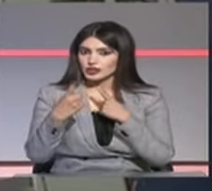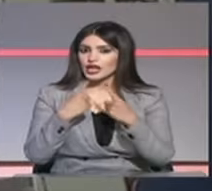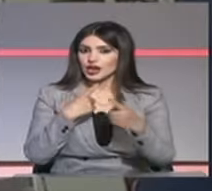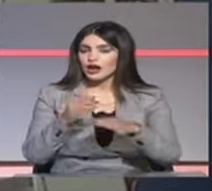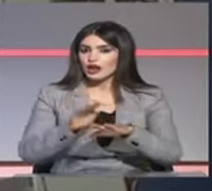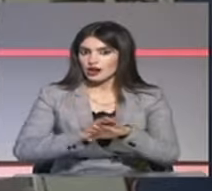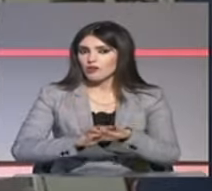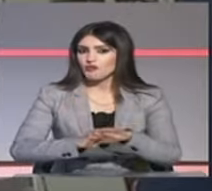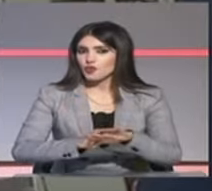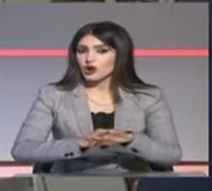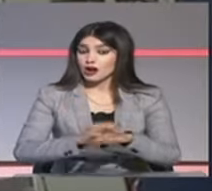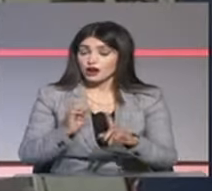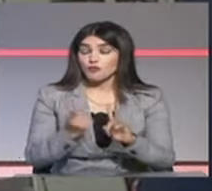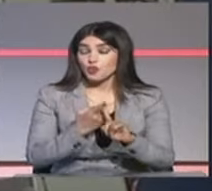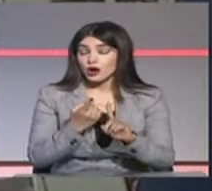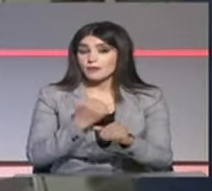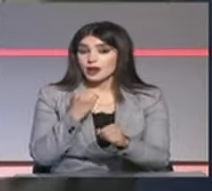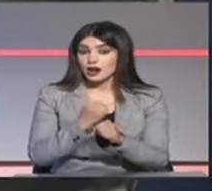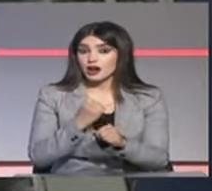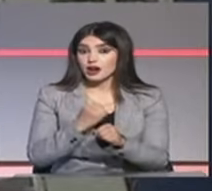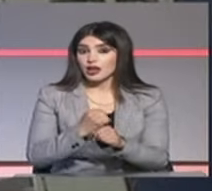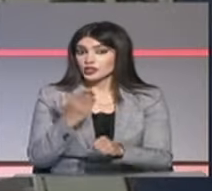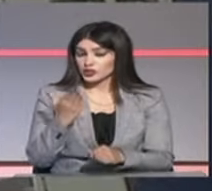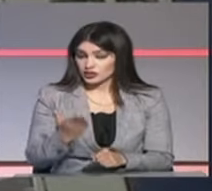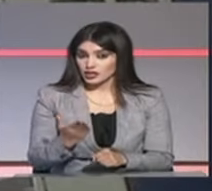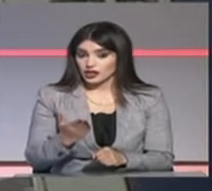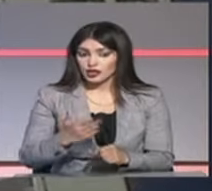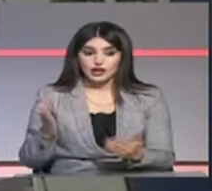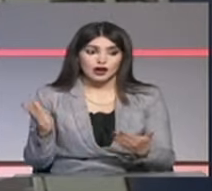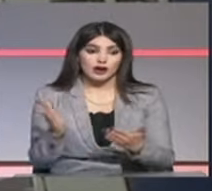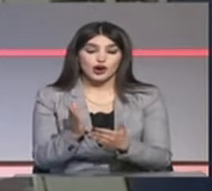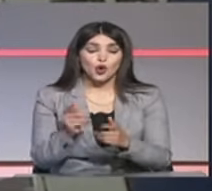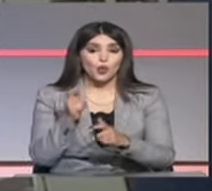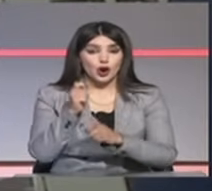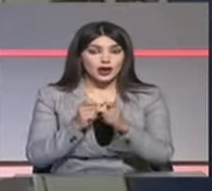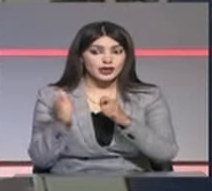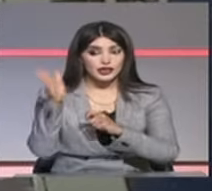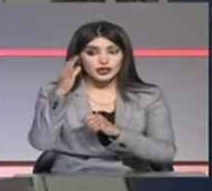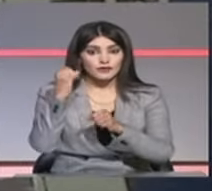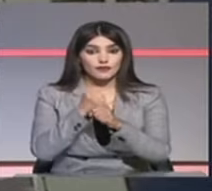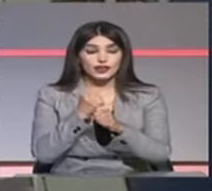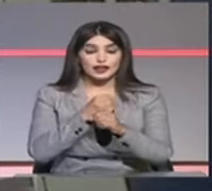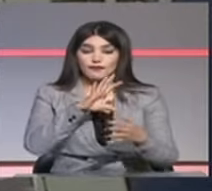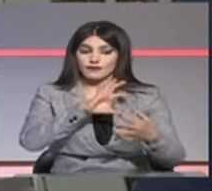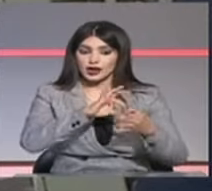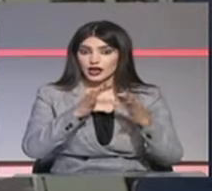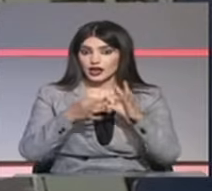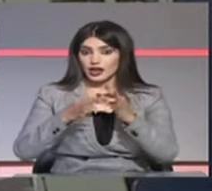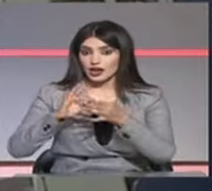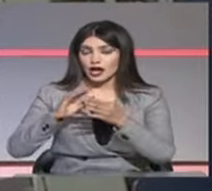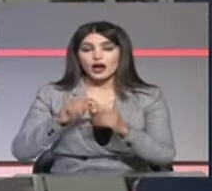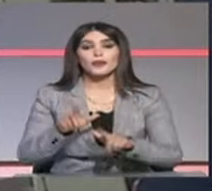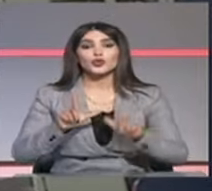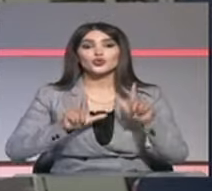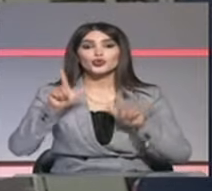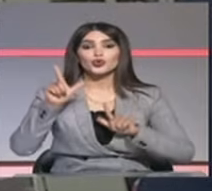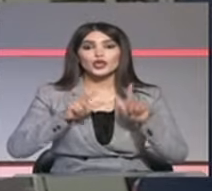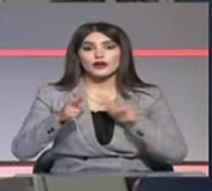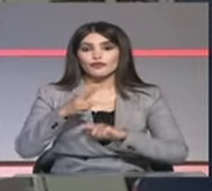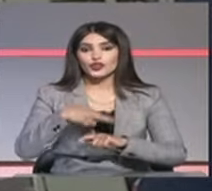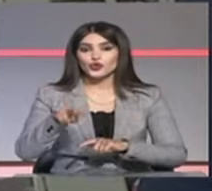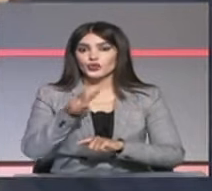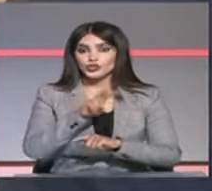على المهمه الرئيسيه وهي رفع الرايه الوطنيه في العاب الاولمبيه طوكيو الفين وعشرين انشاء الله بالتوفيق